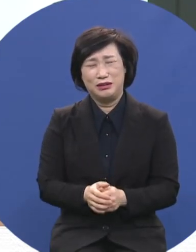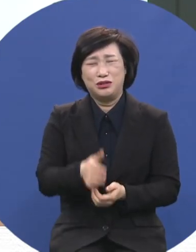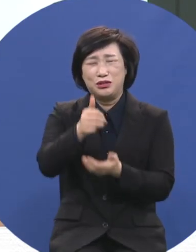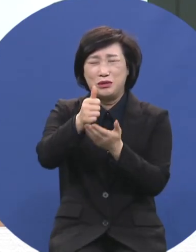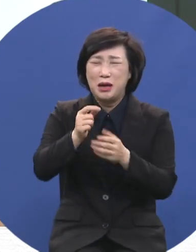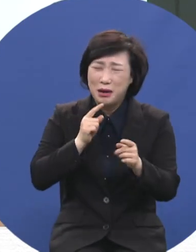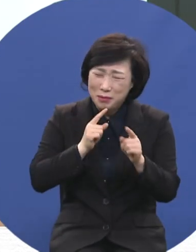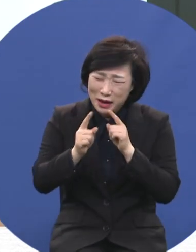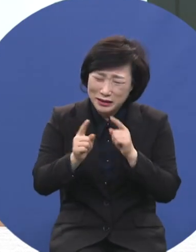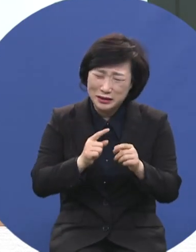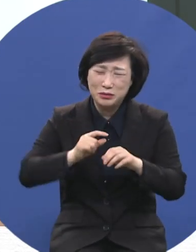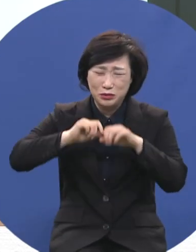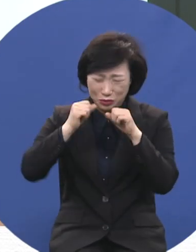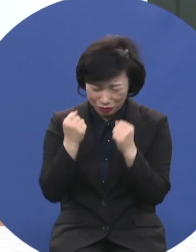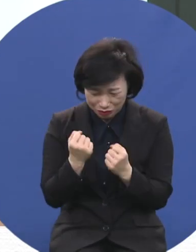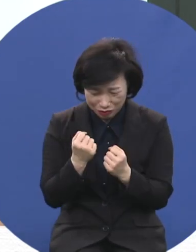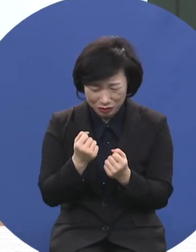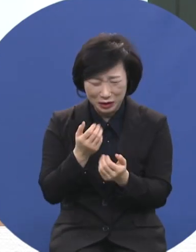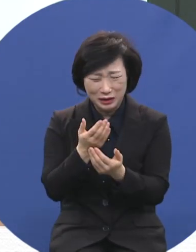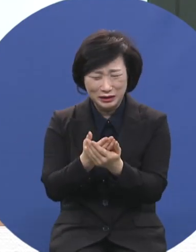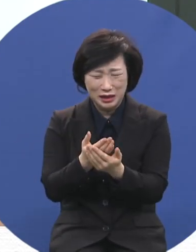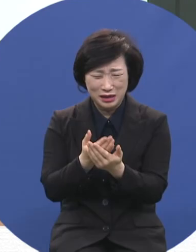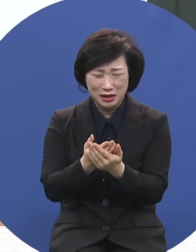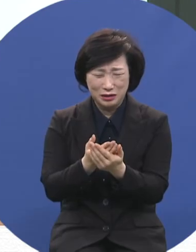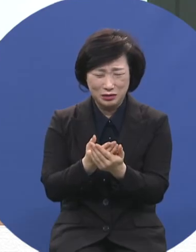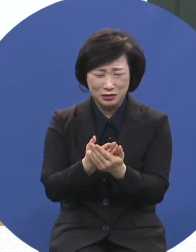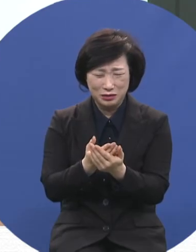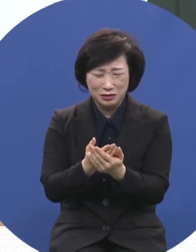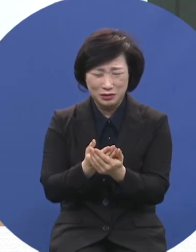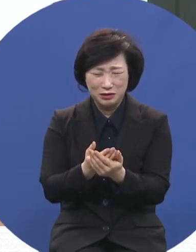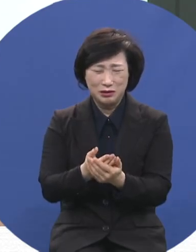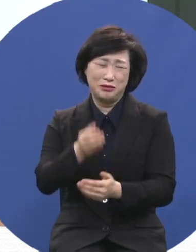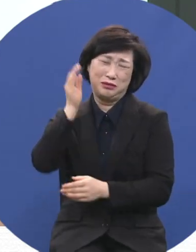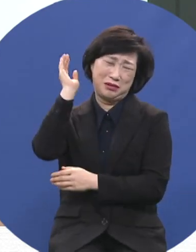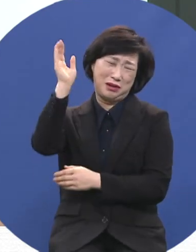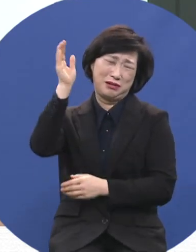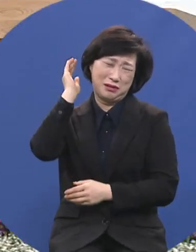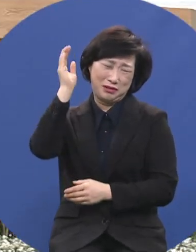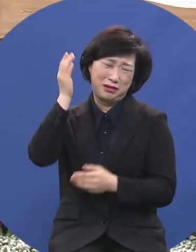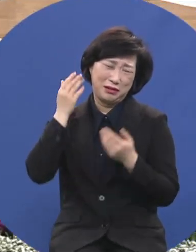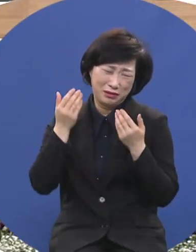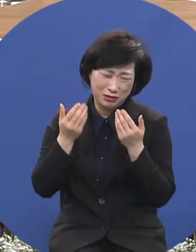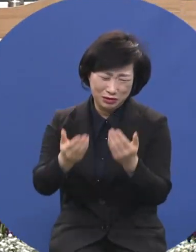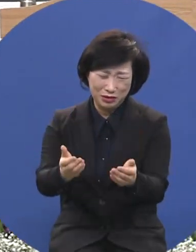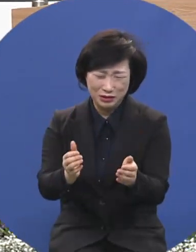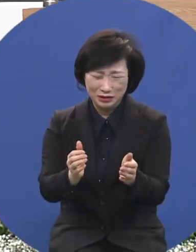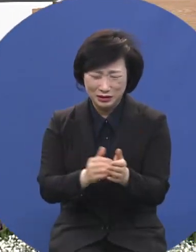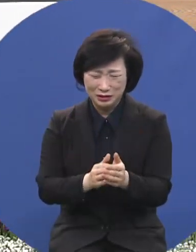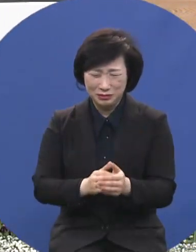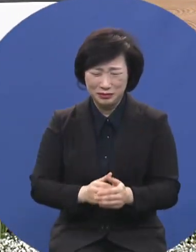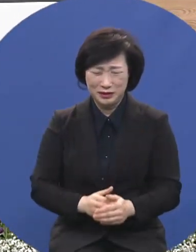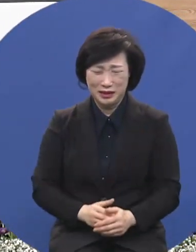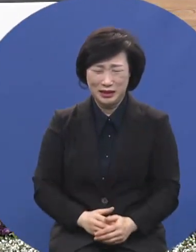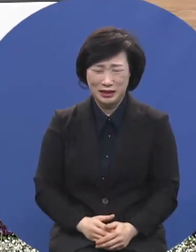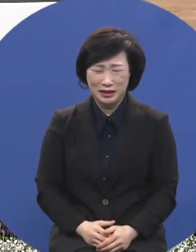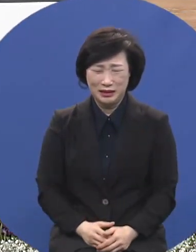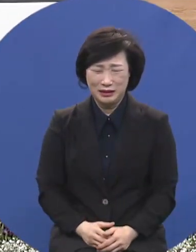주님의 말씀을 들어달라고 애타게 말씀하십니다.